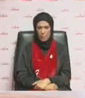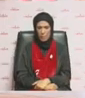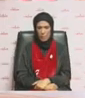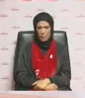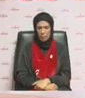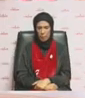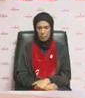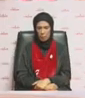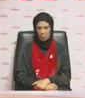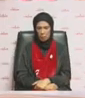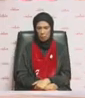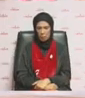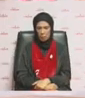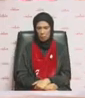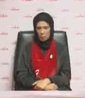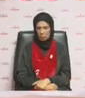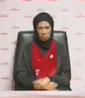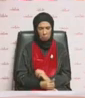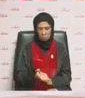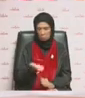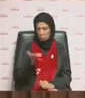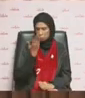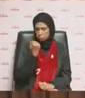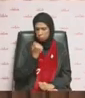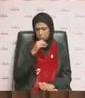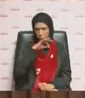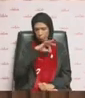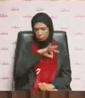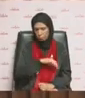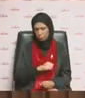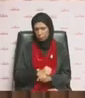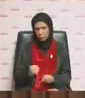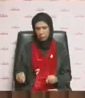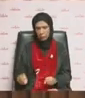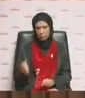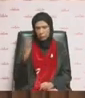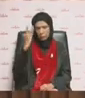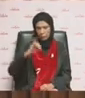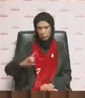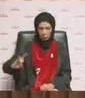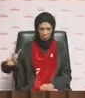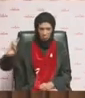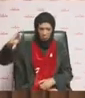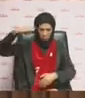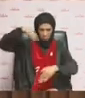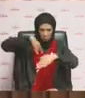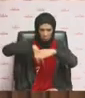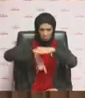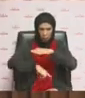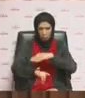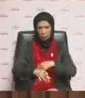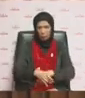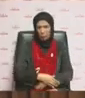التيارات، وهي يبين على ضعف الفني في بناء الدراسات